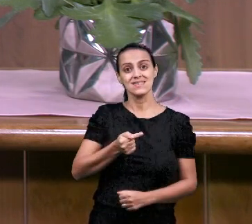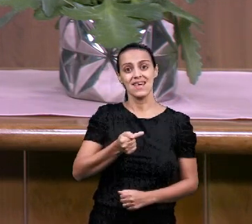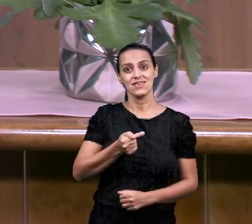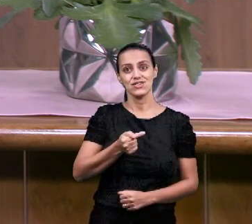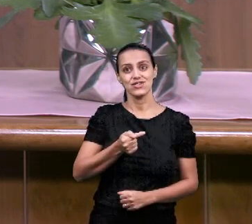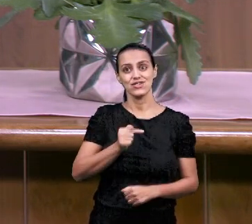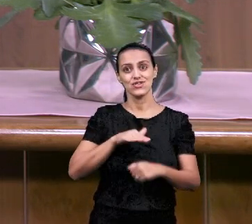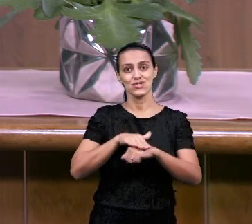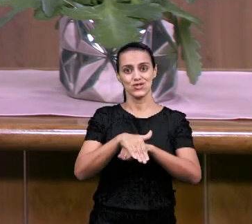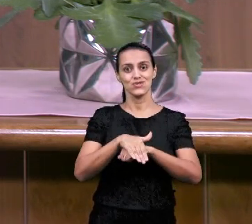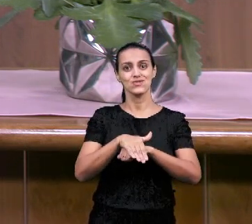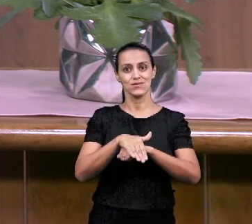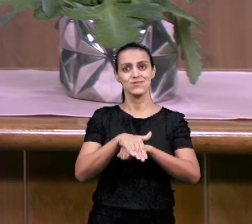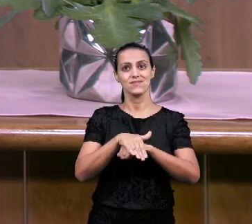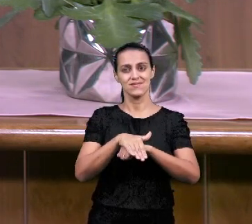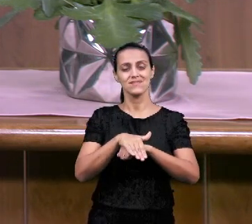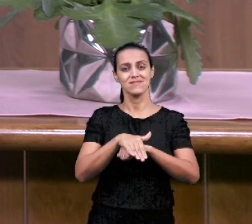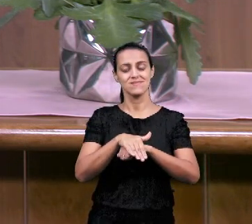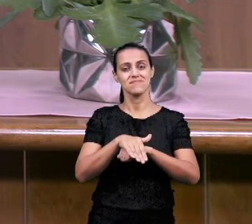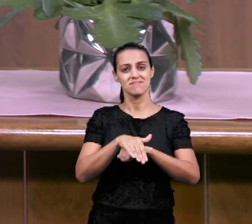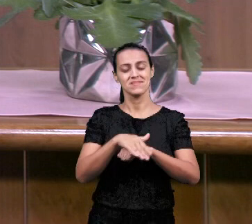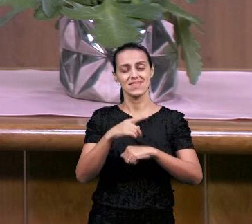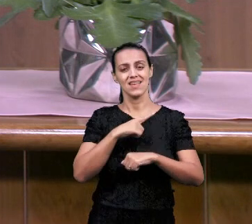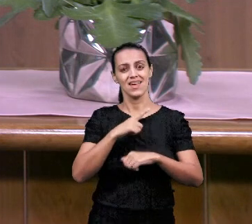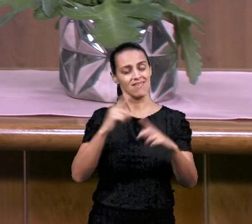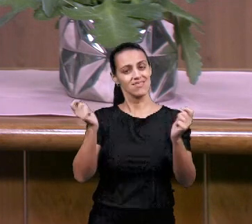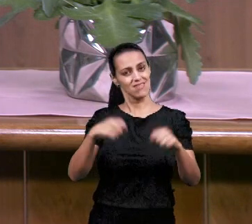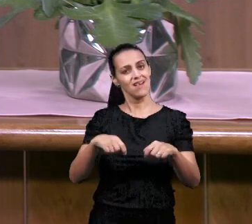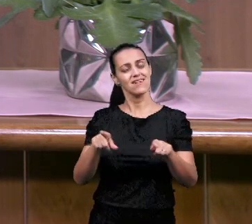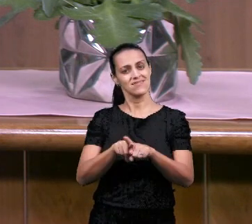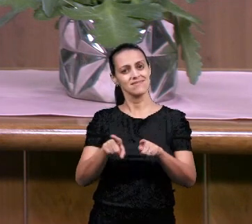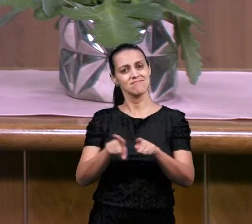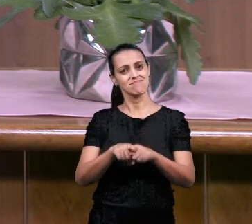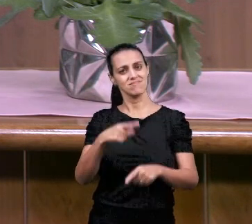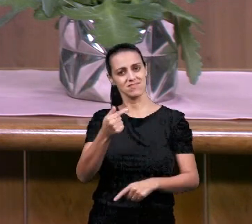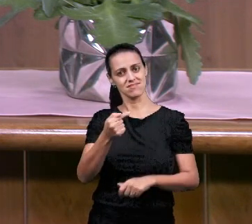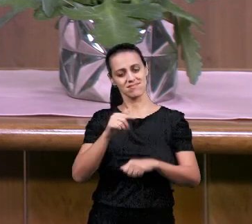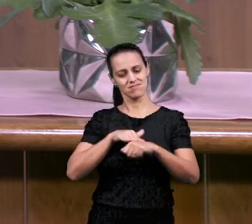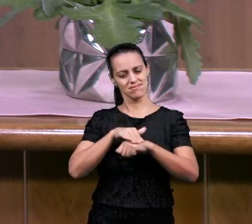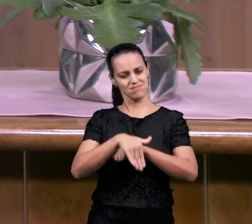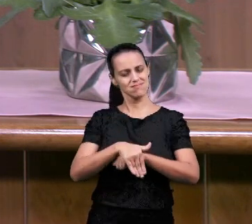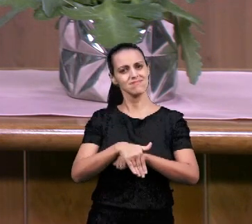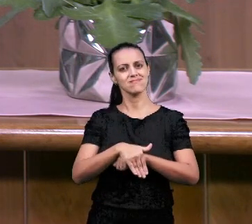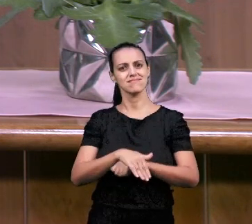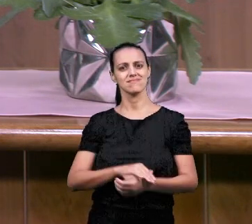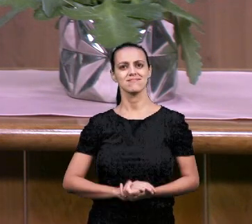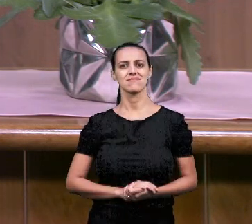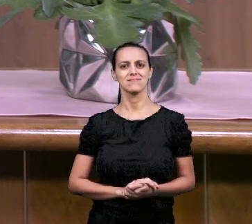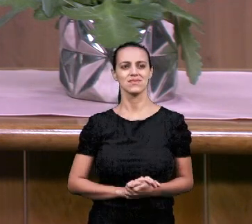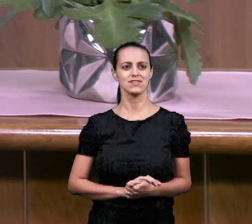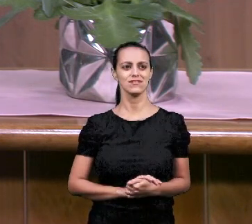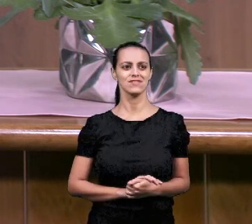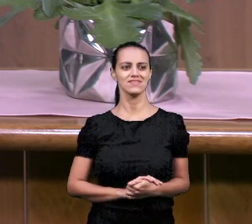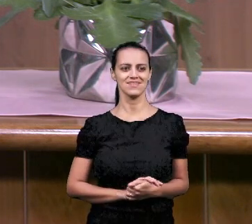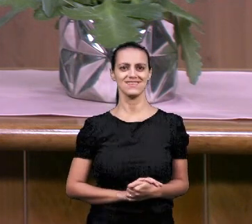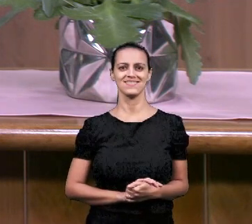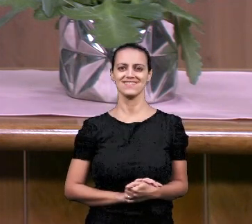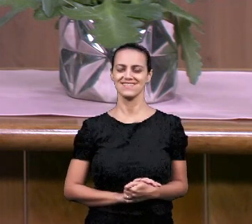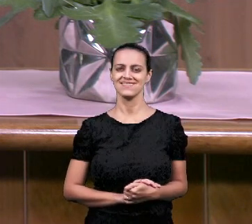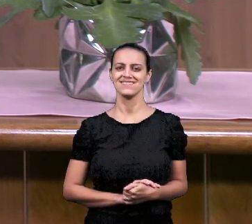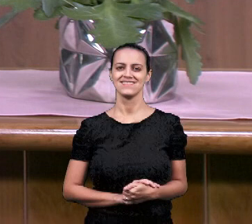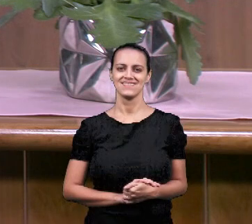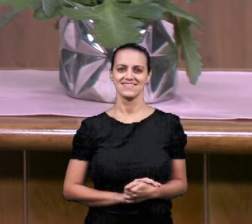le dimanche. Vous avez aussi l'opportunité d'accéder à 19h le dimanche la chaîne